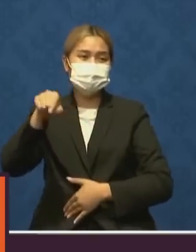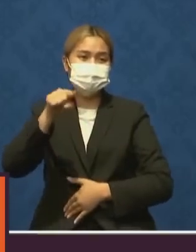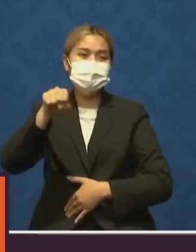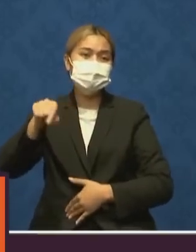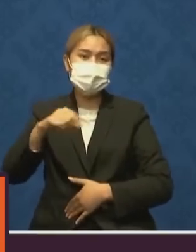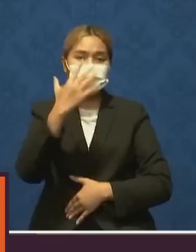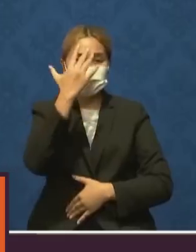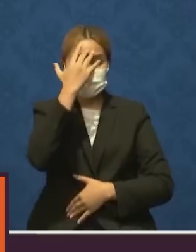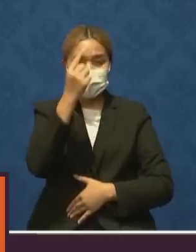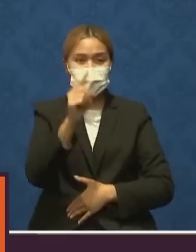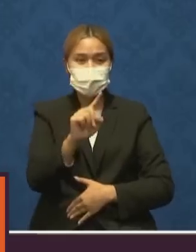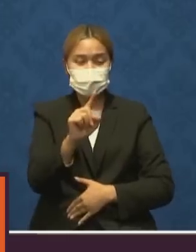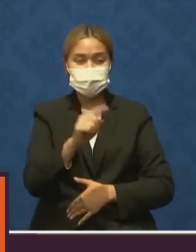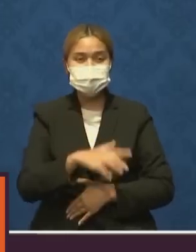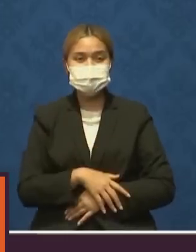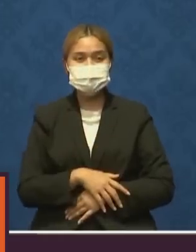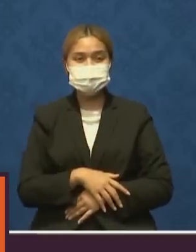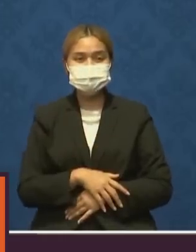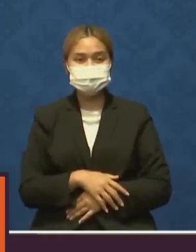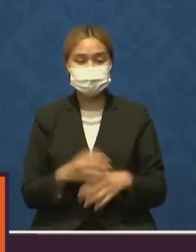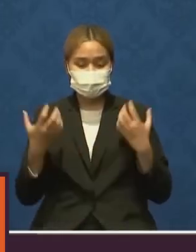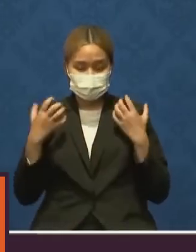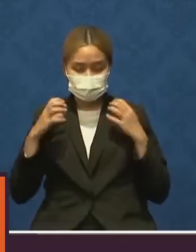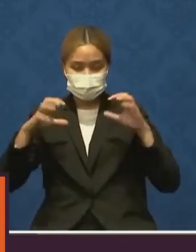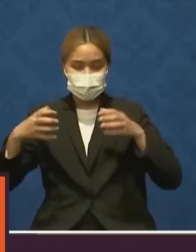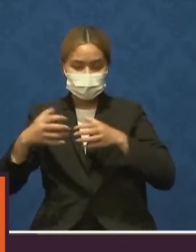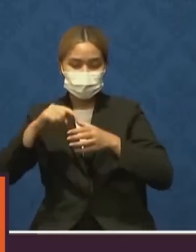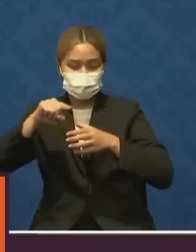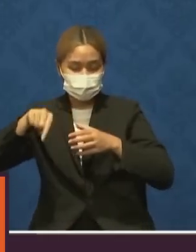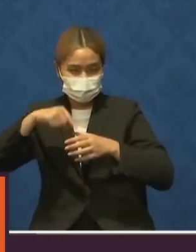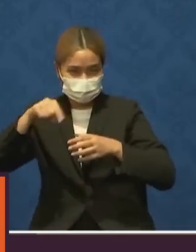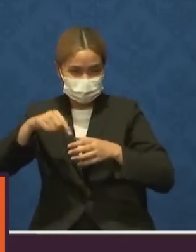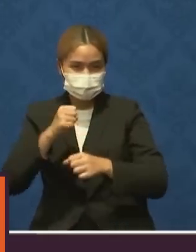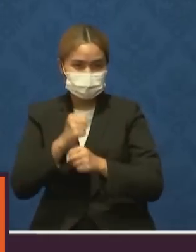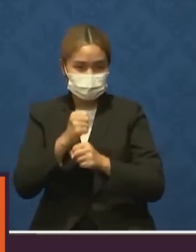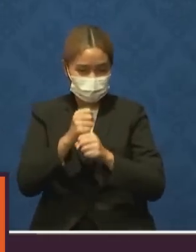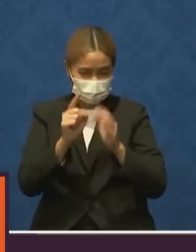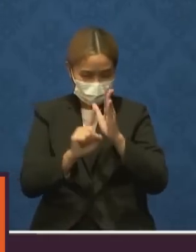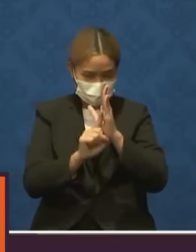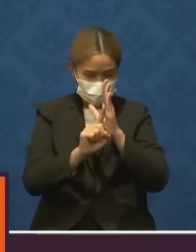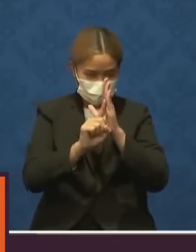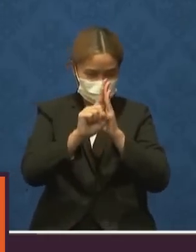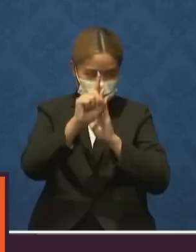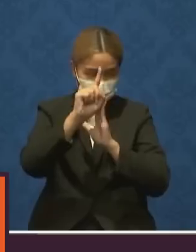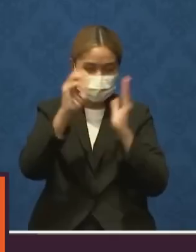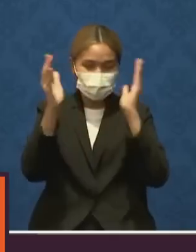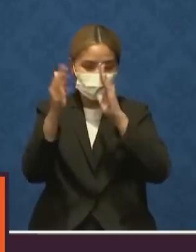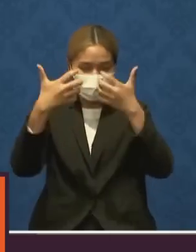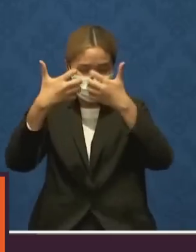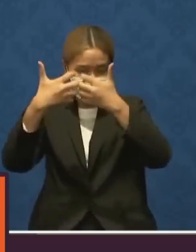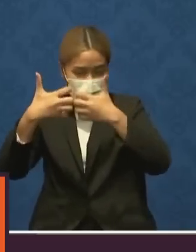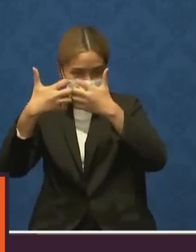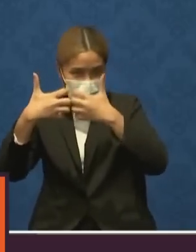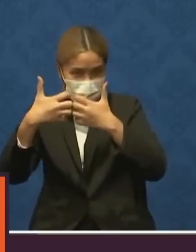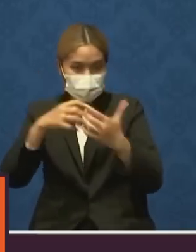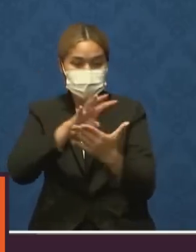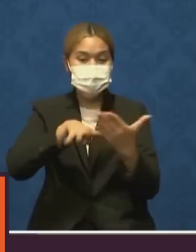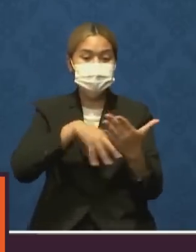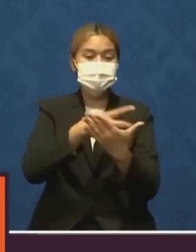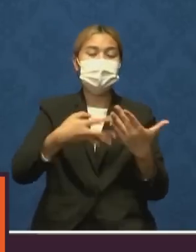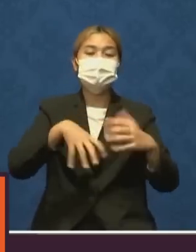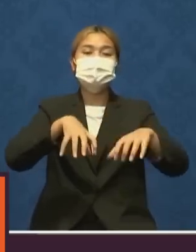ก็การทรฐบานนะครั ประมาณกขใช้ไฟาไ้สูงแล้วก็เพิ่มเปาหมาย กลงฮัลตส่วนเกินก็เพวงแผนครับ